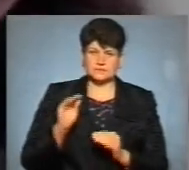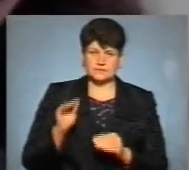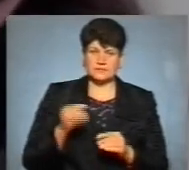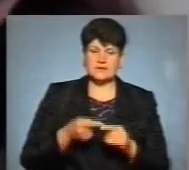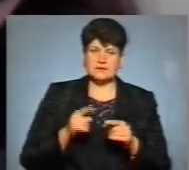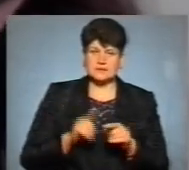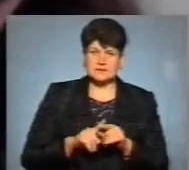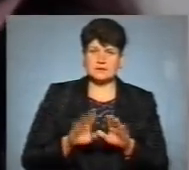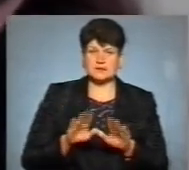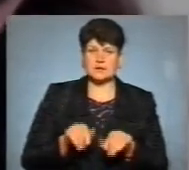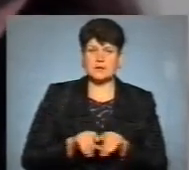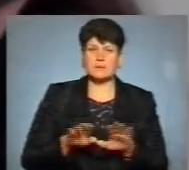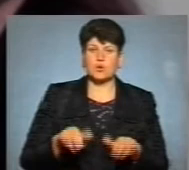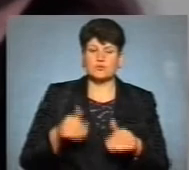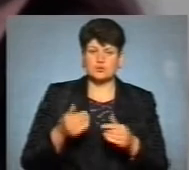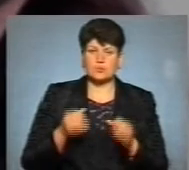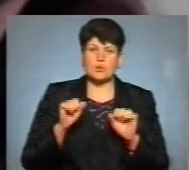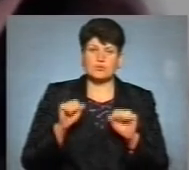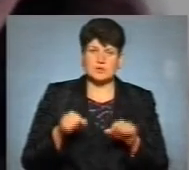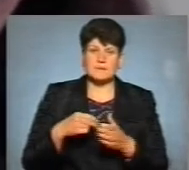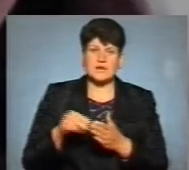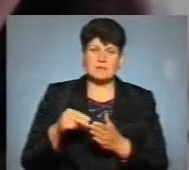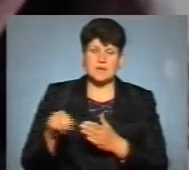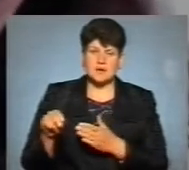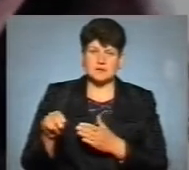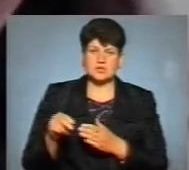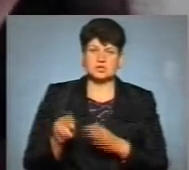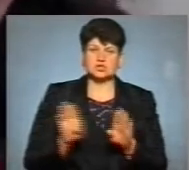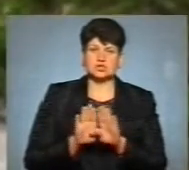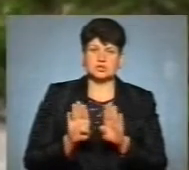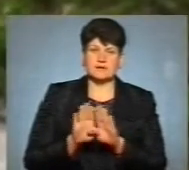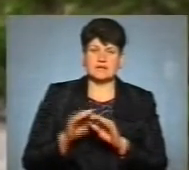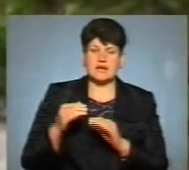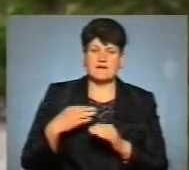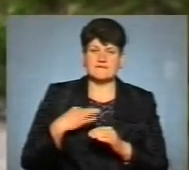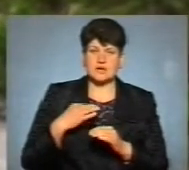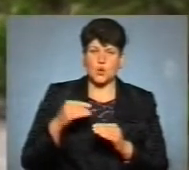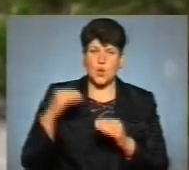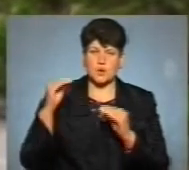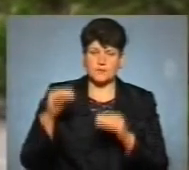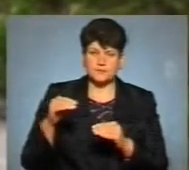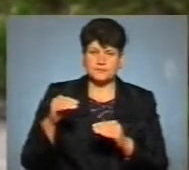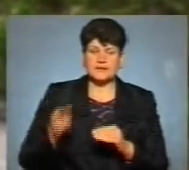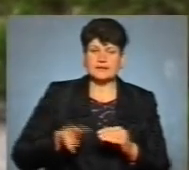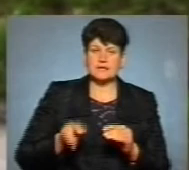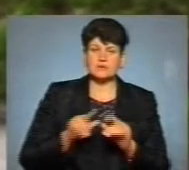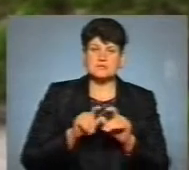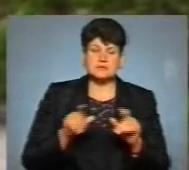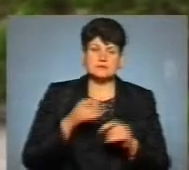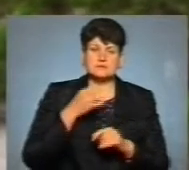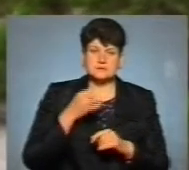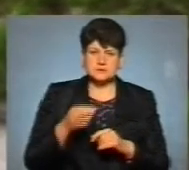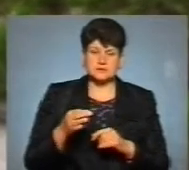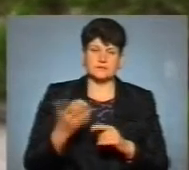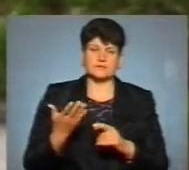дає їм такі пропозиції, щоб вони по можливості придбали шафи для верхнього одягу. Директор закладу Віталій Шеремета розповів,